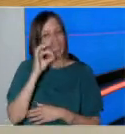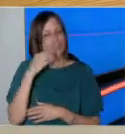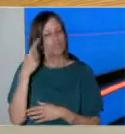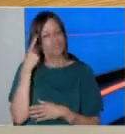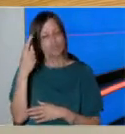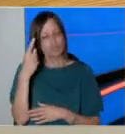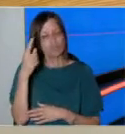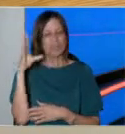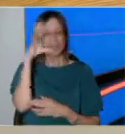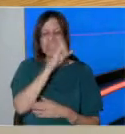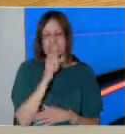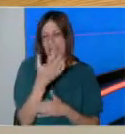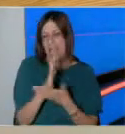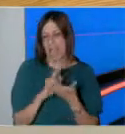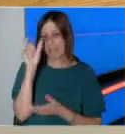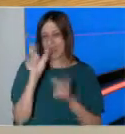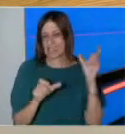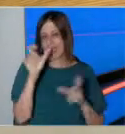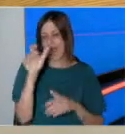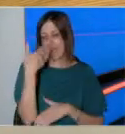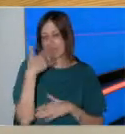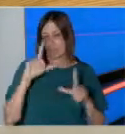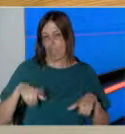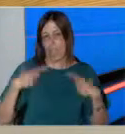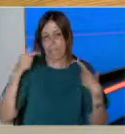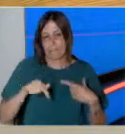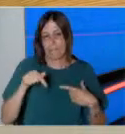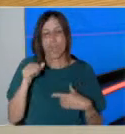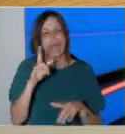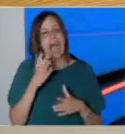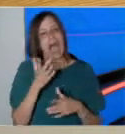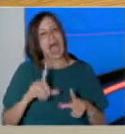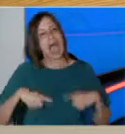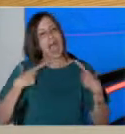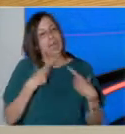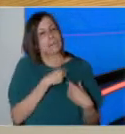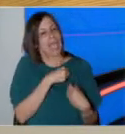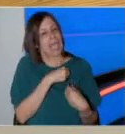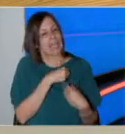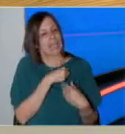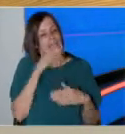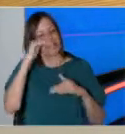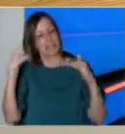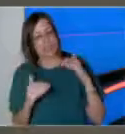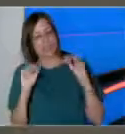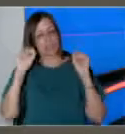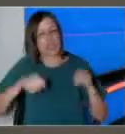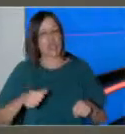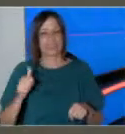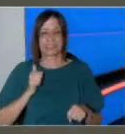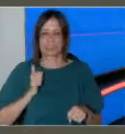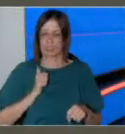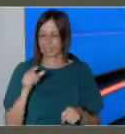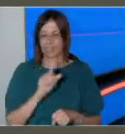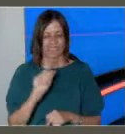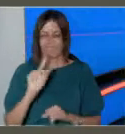בתפיסה, כי חלק מאזרחי המדינה שחיים כאן הם חיים בחסד ותחת שלטון צבאי, לא